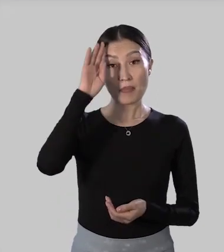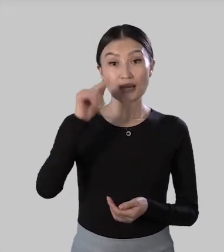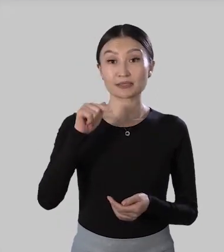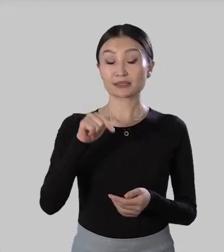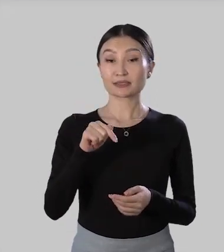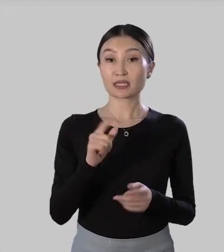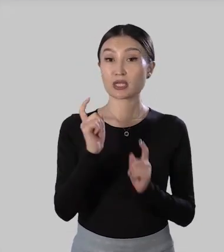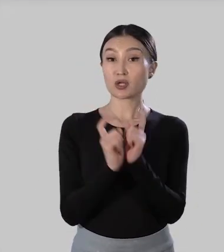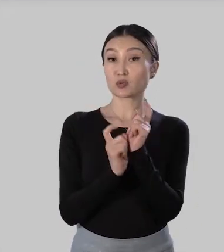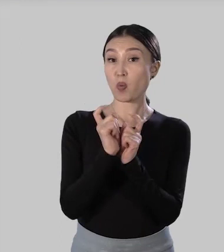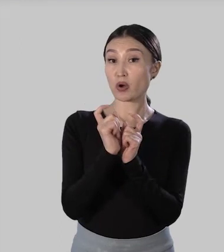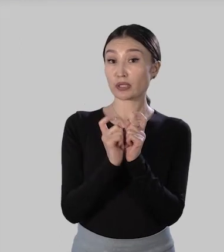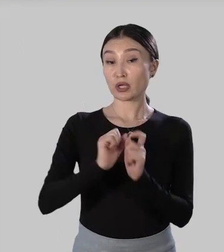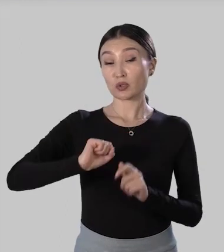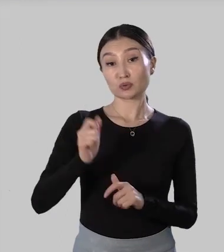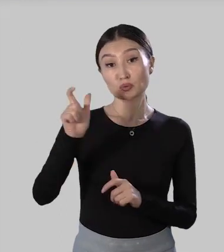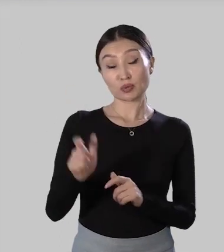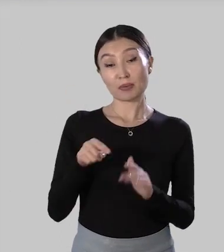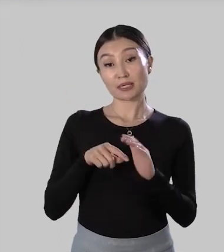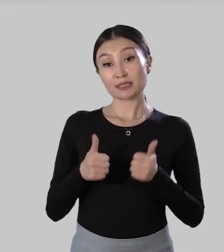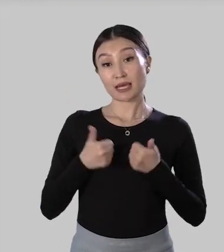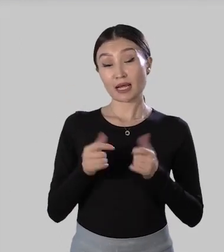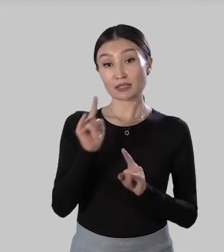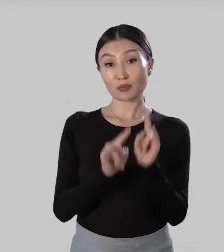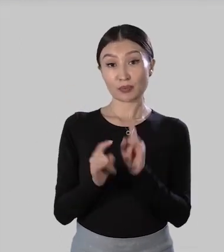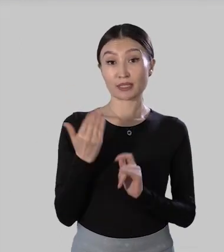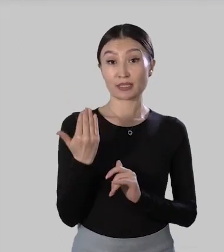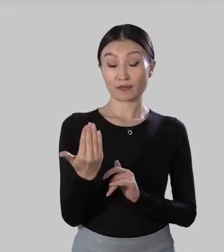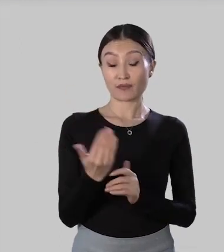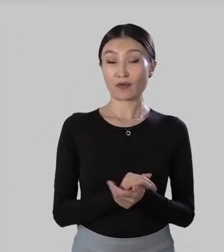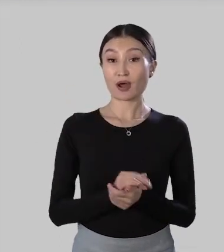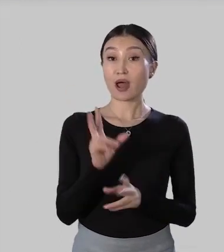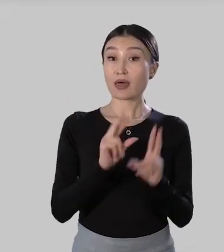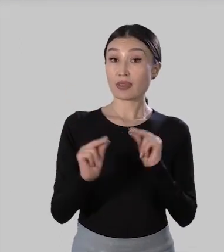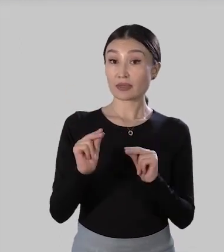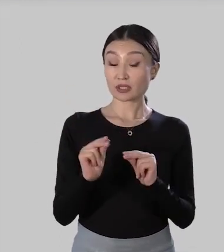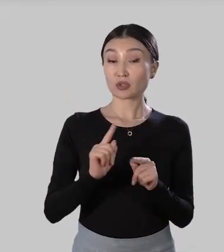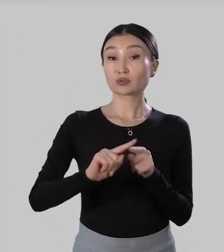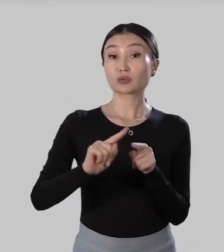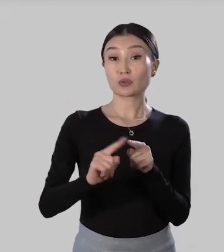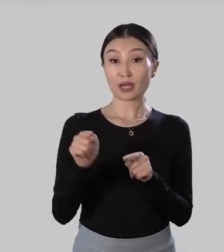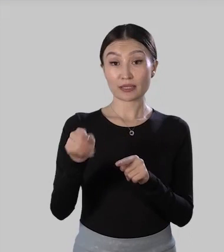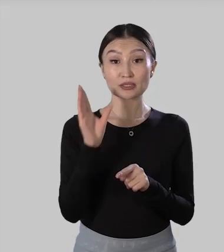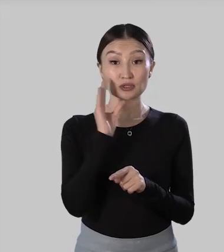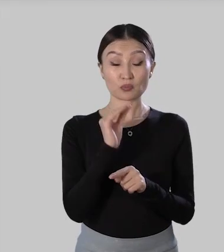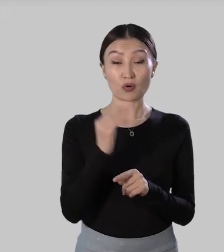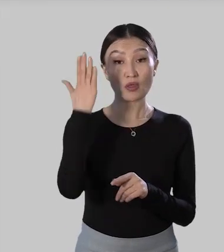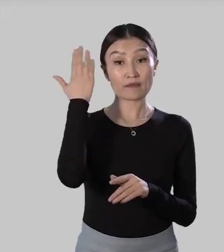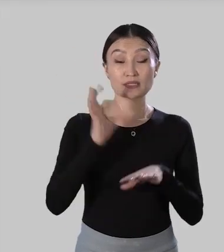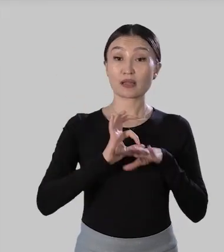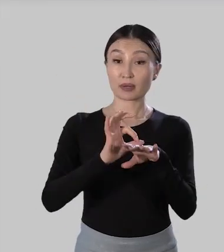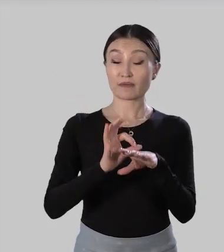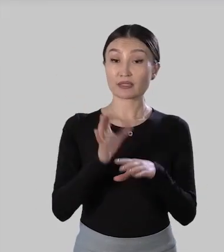Мальчик здесь и спорит с другом, и старается убедить его. Выражает надежду на то, что вскоре они смогут